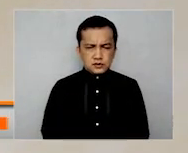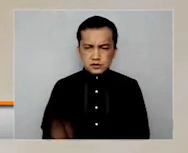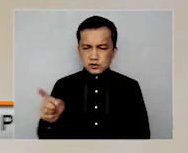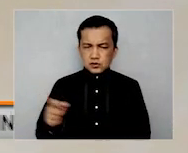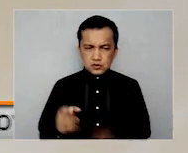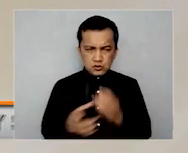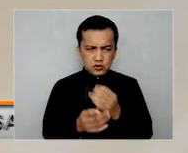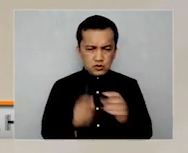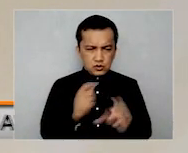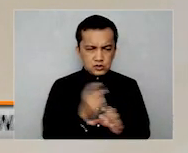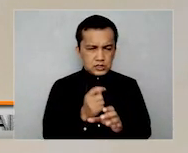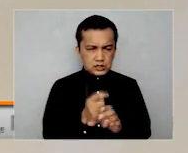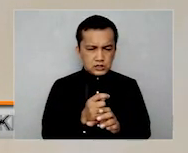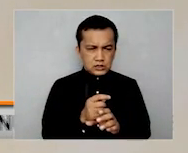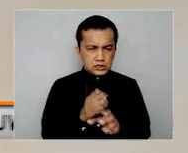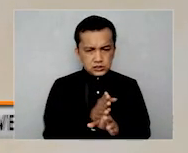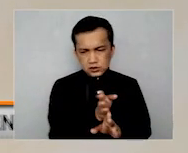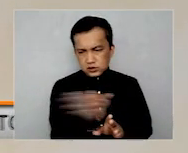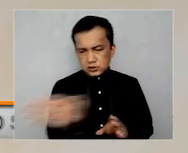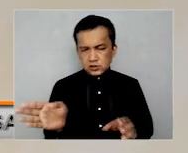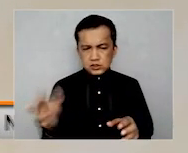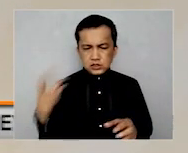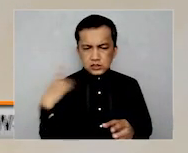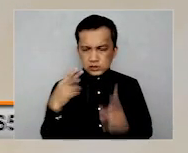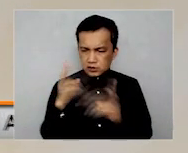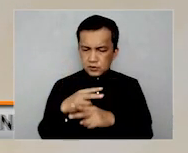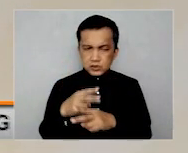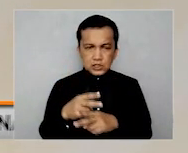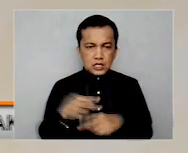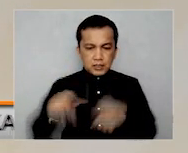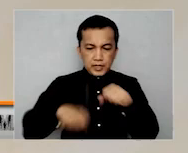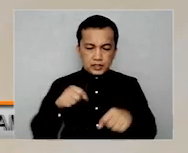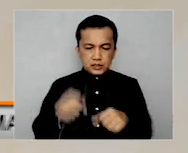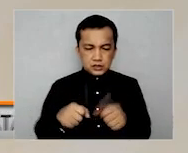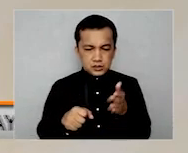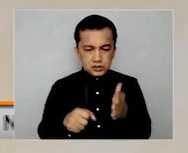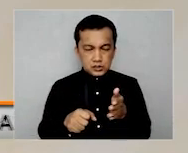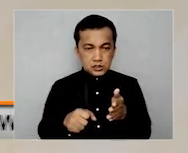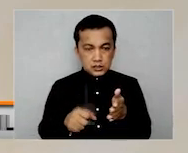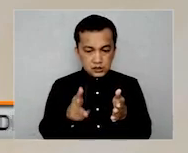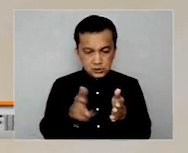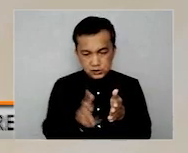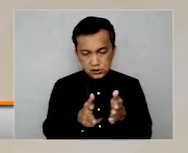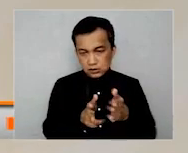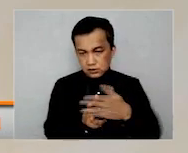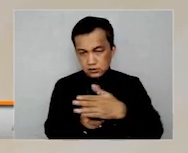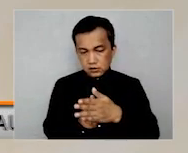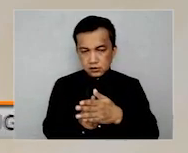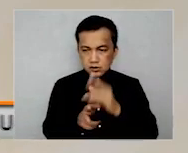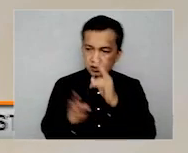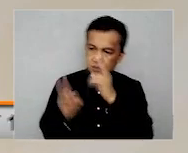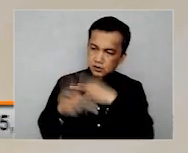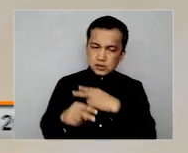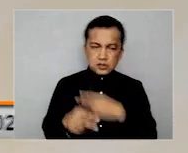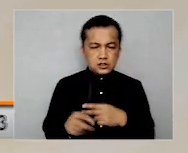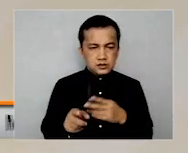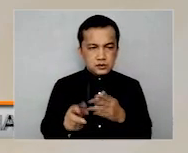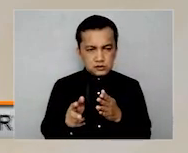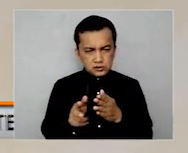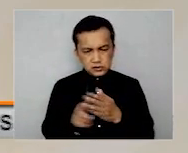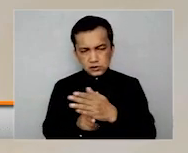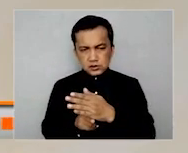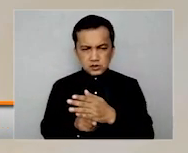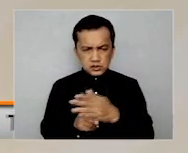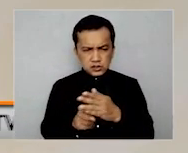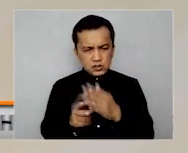right. Hindi niya napansin na mayroon din pa ng bike doon sa nasa right side niya, nasa blind side. Wala pa sabi, narita ko na lang,